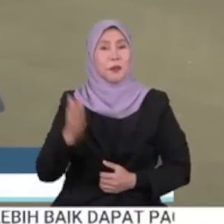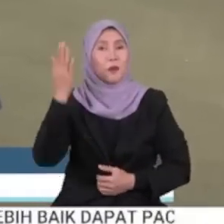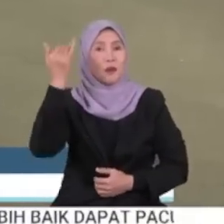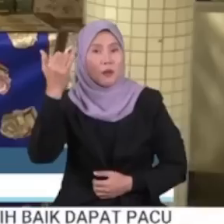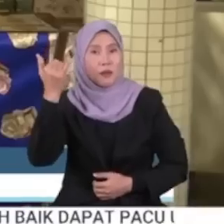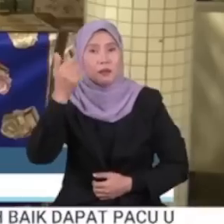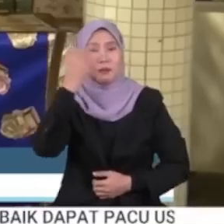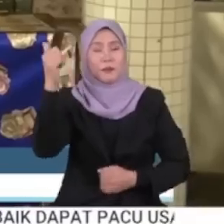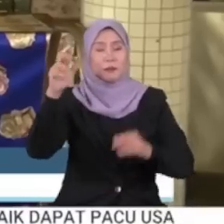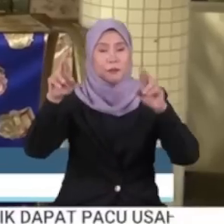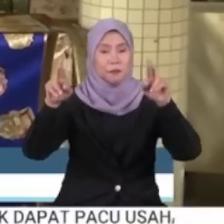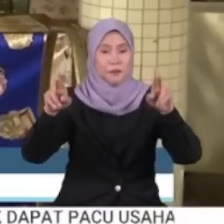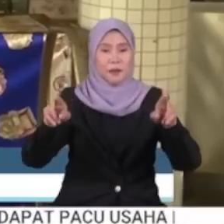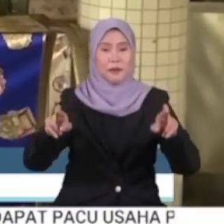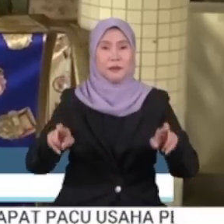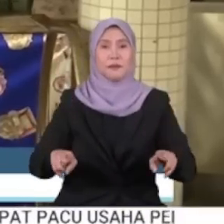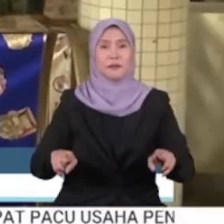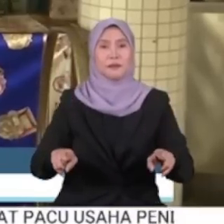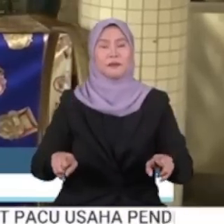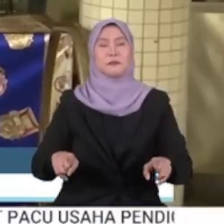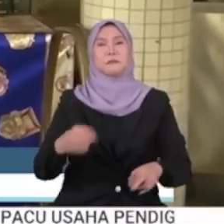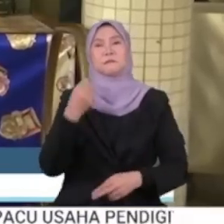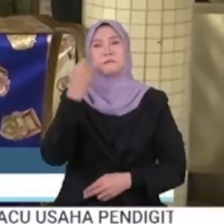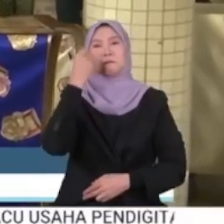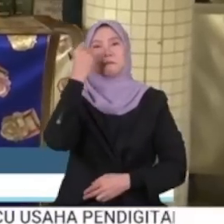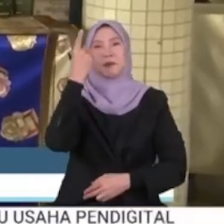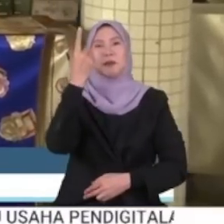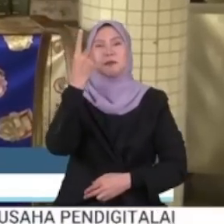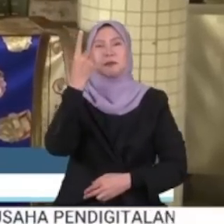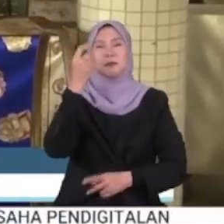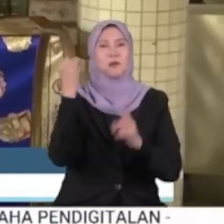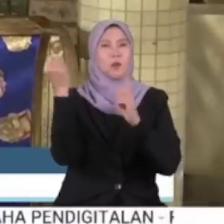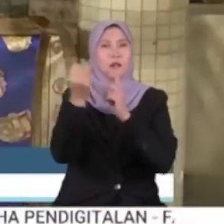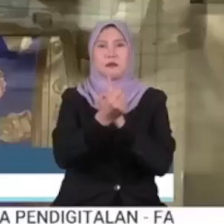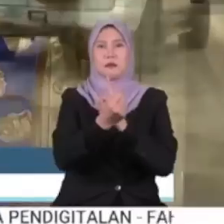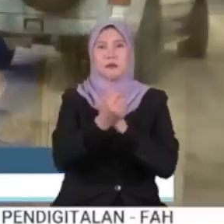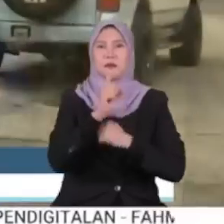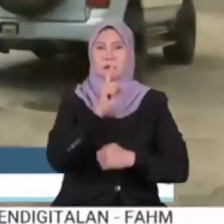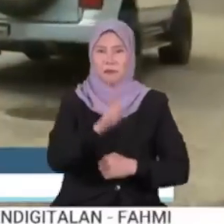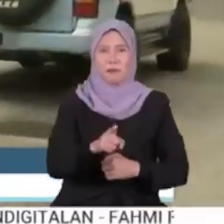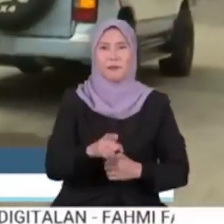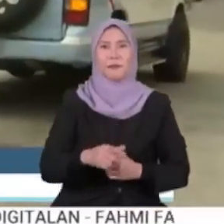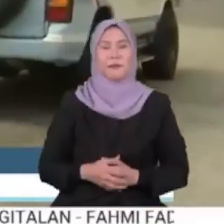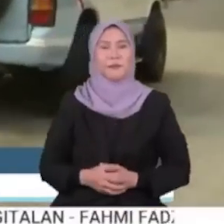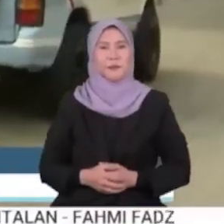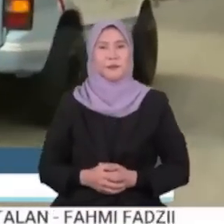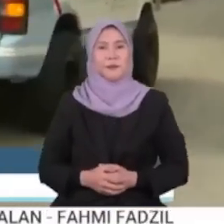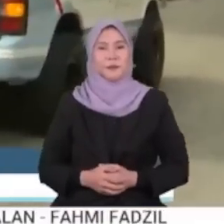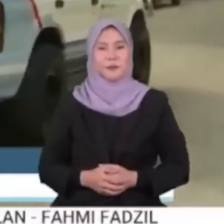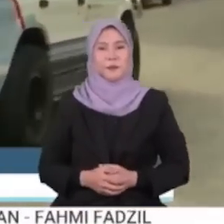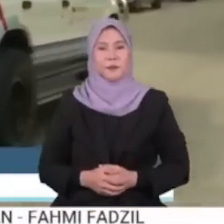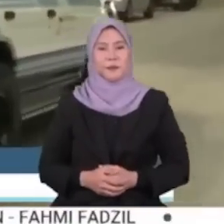Supaya rakyat dapat memahami keadaan yang sebenar.